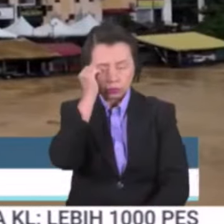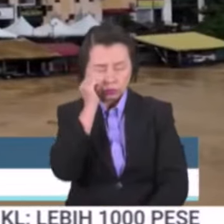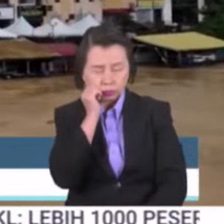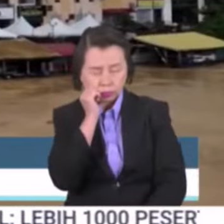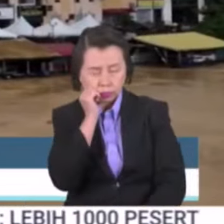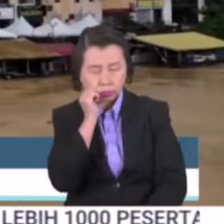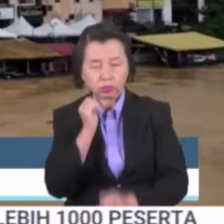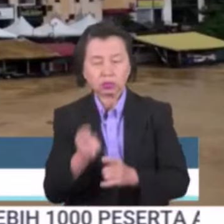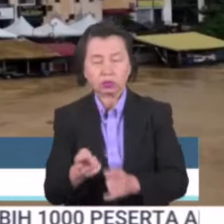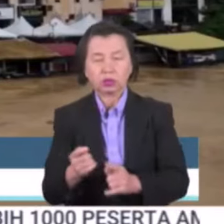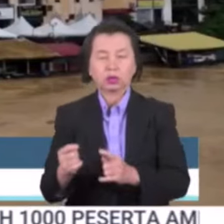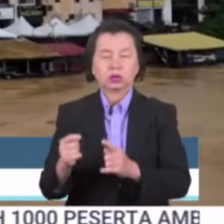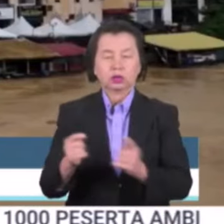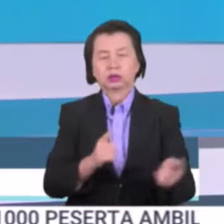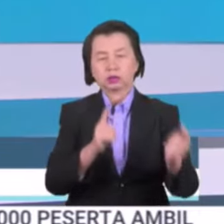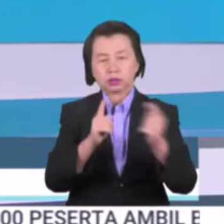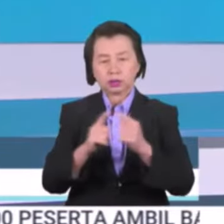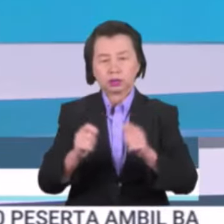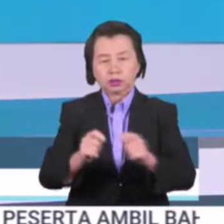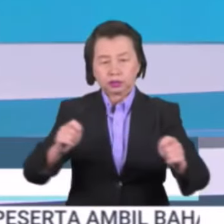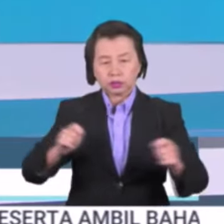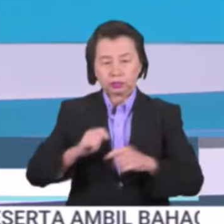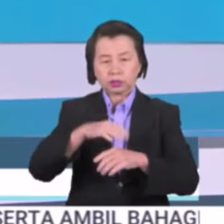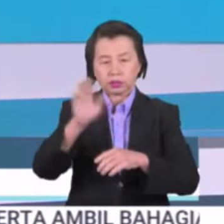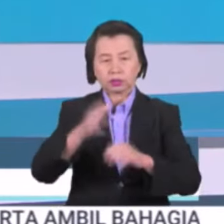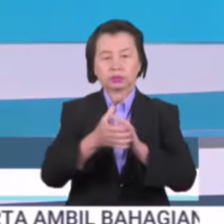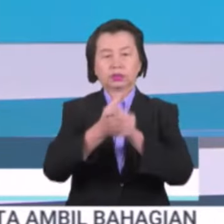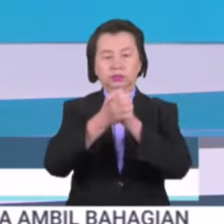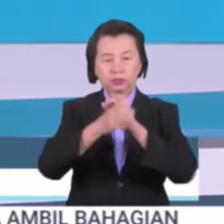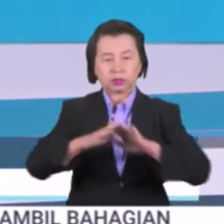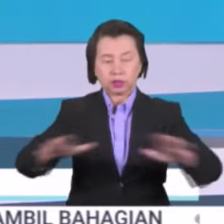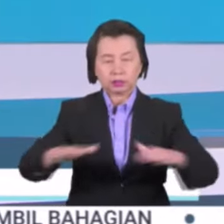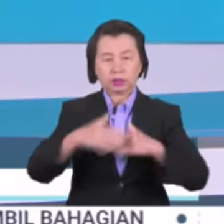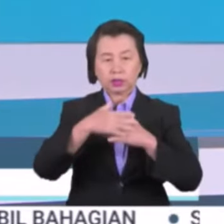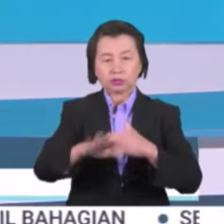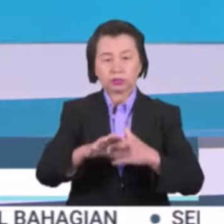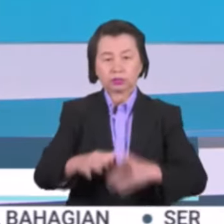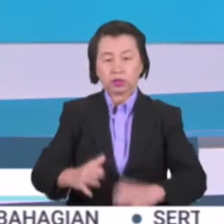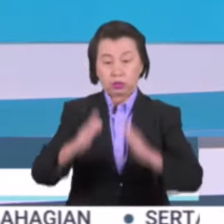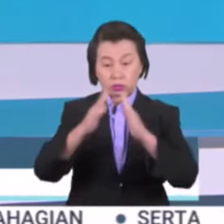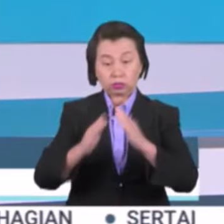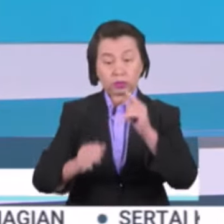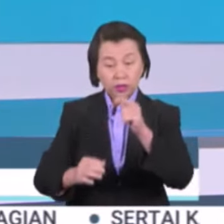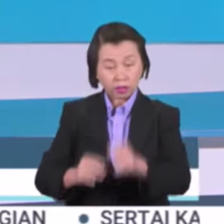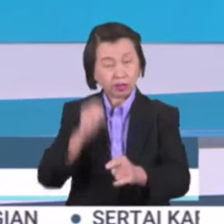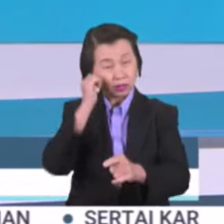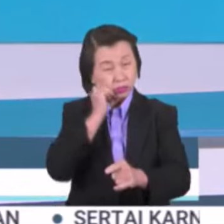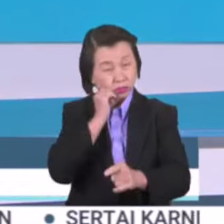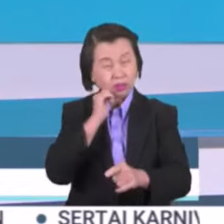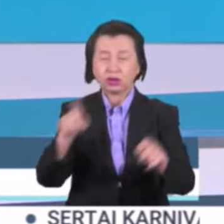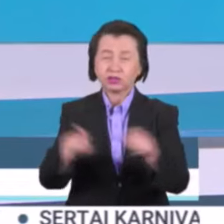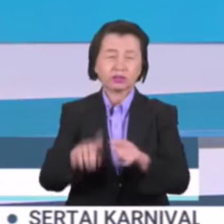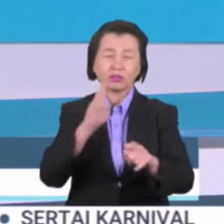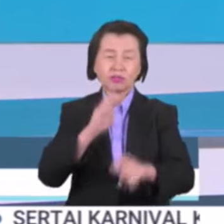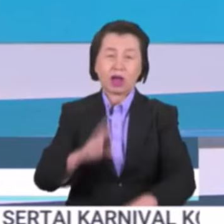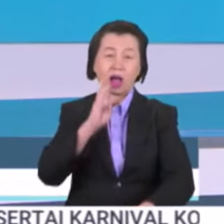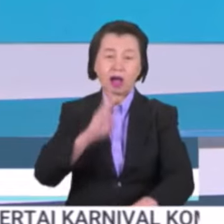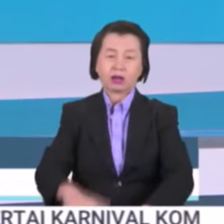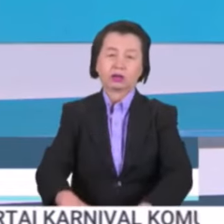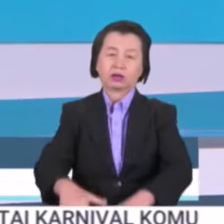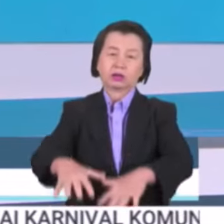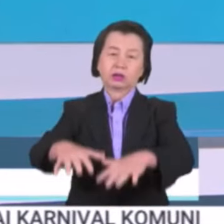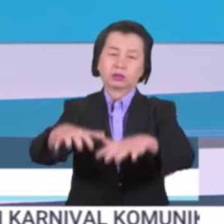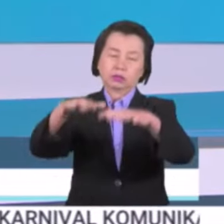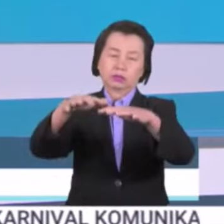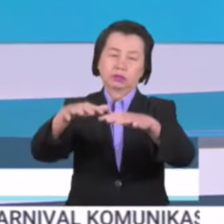emas ke lokasi yang lebih selamat selepas kediamannya juga turut